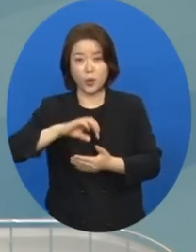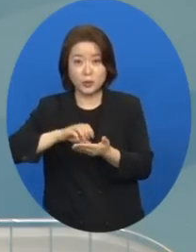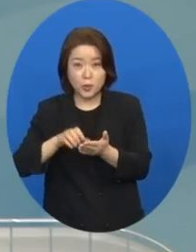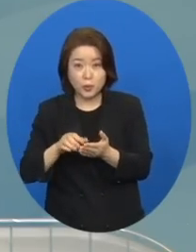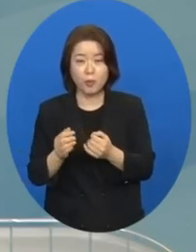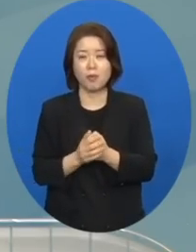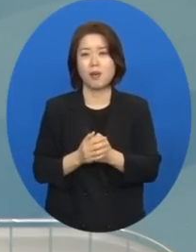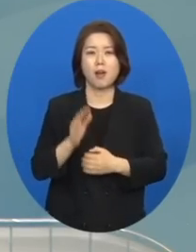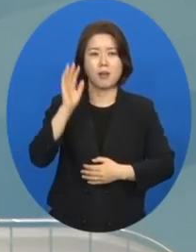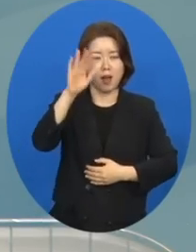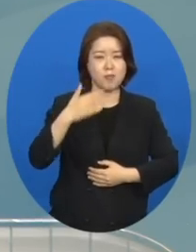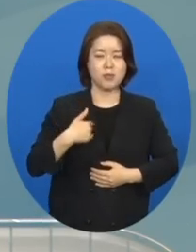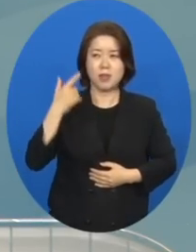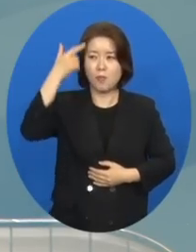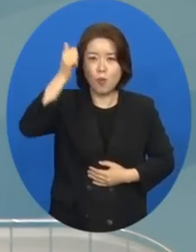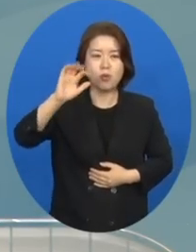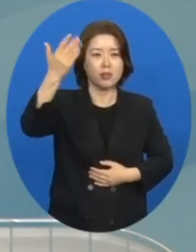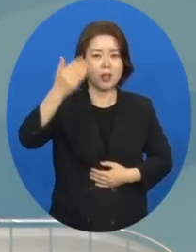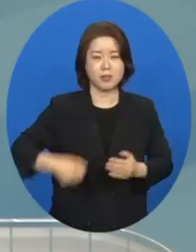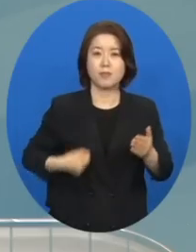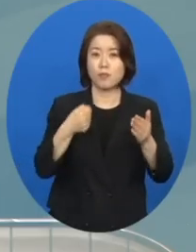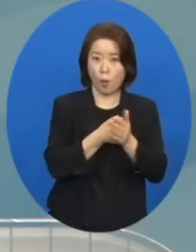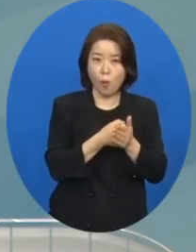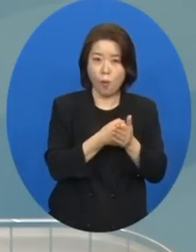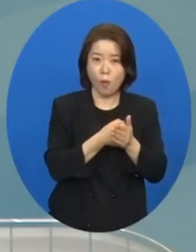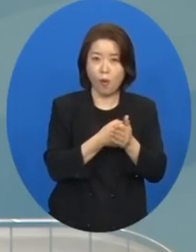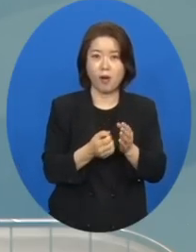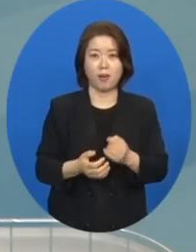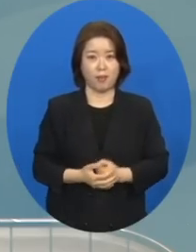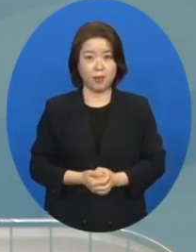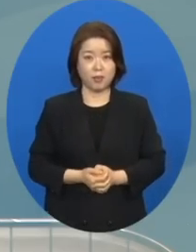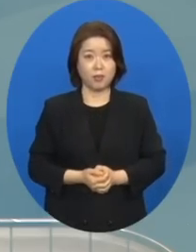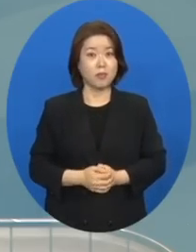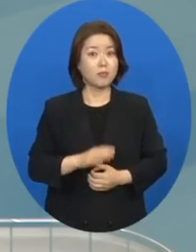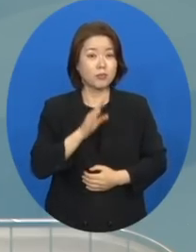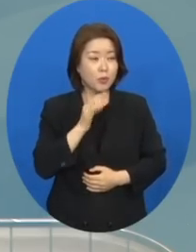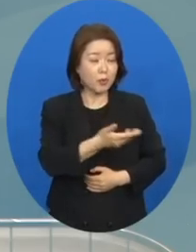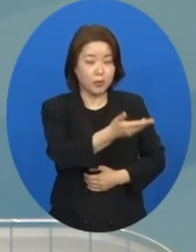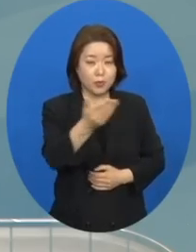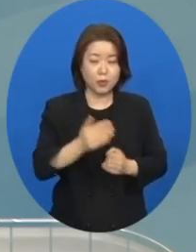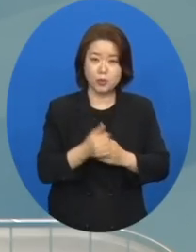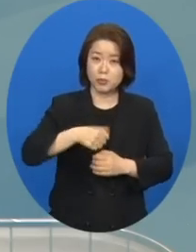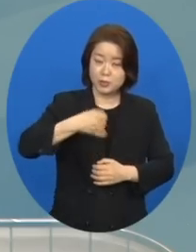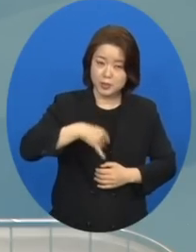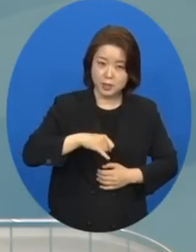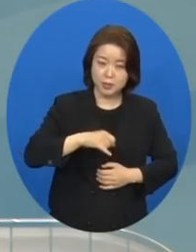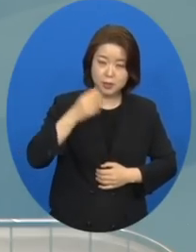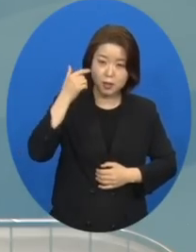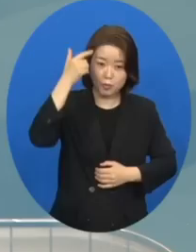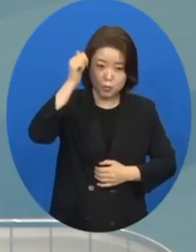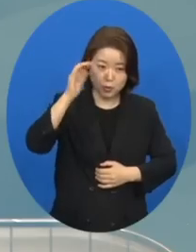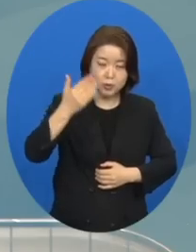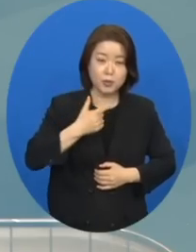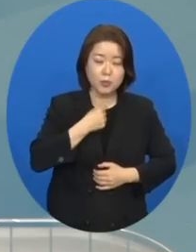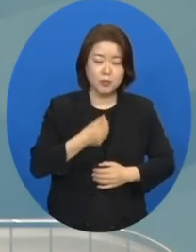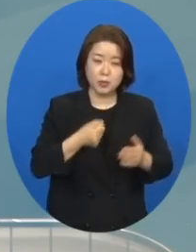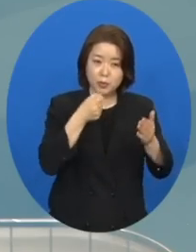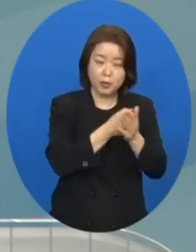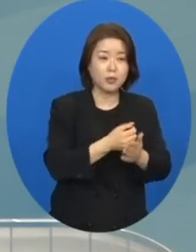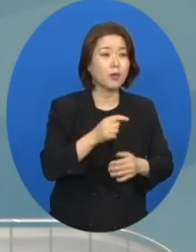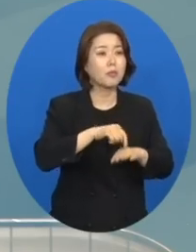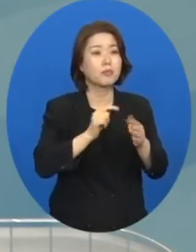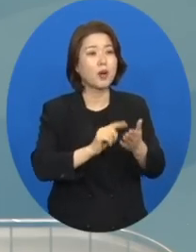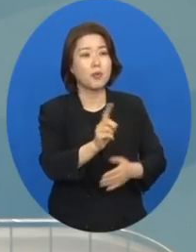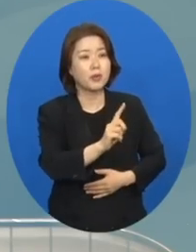목회자가 되게 따라 고 결단을 한 겁니다 여러분 자녀가 만약에 그렇게 결단한 다 여러분 마음에 어떠 시계 씁니까